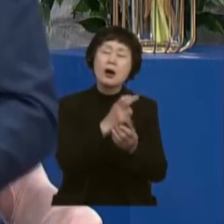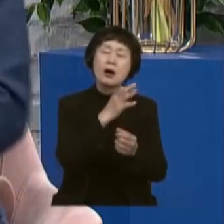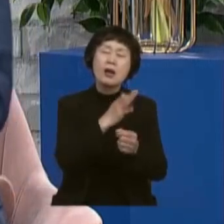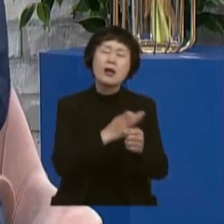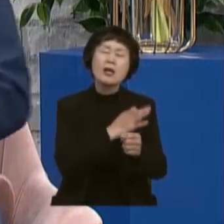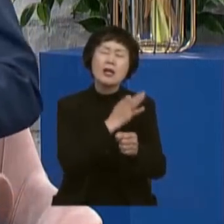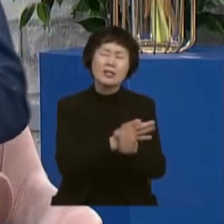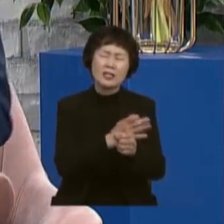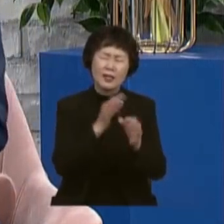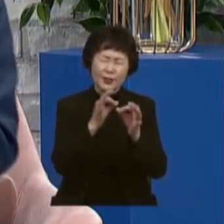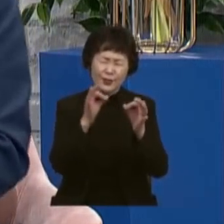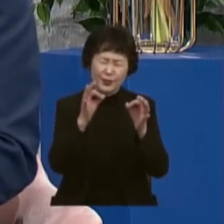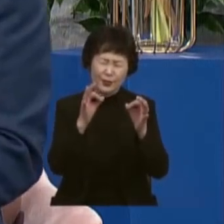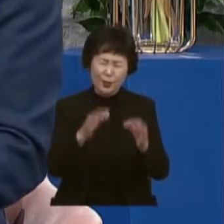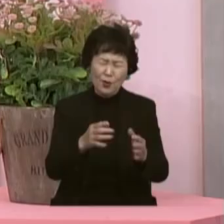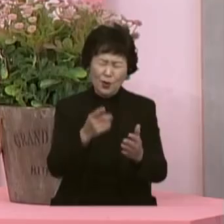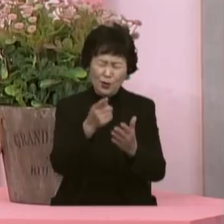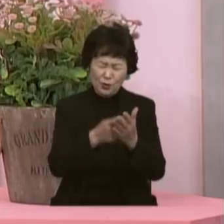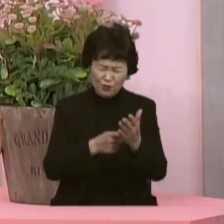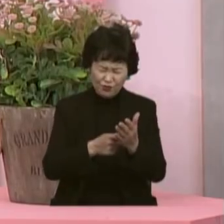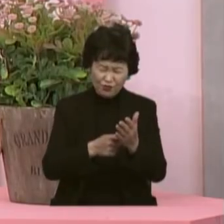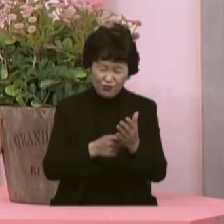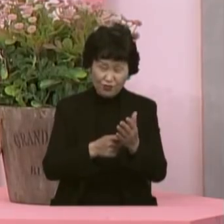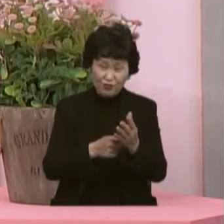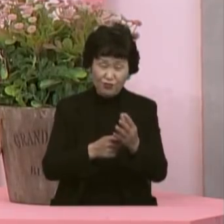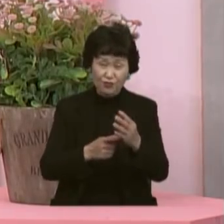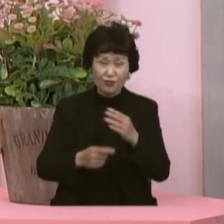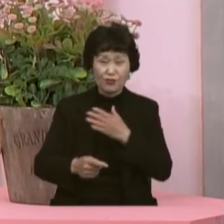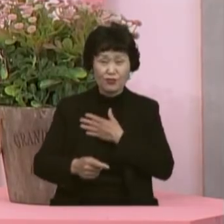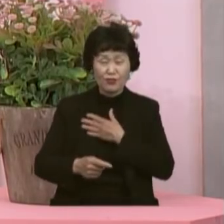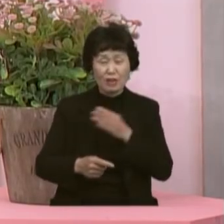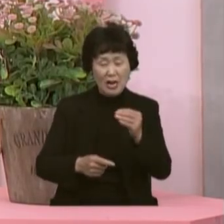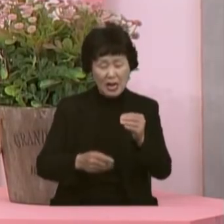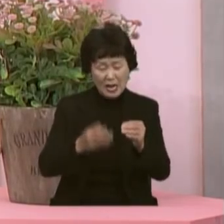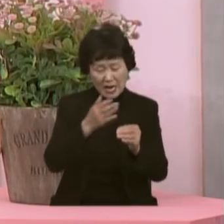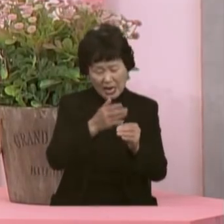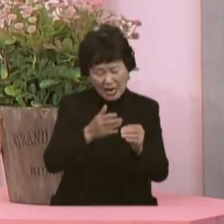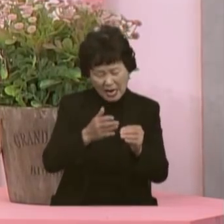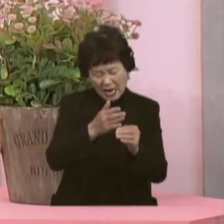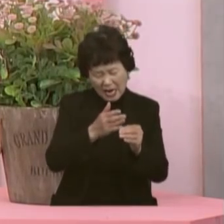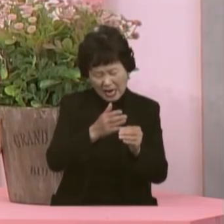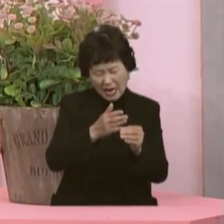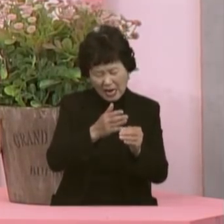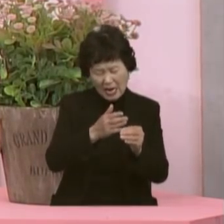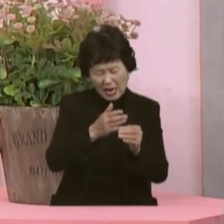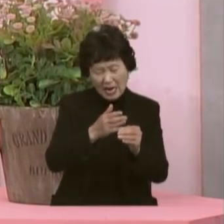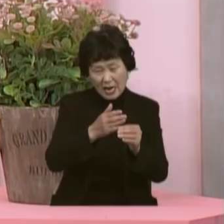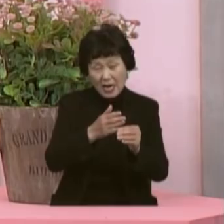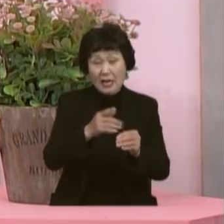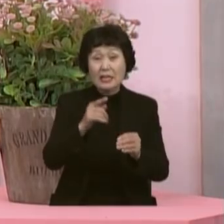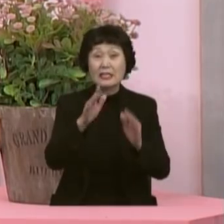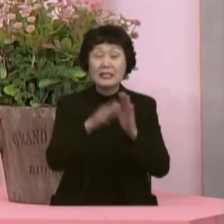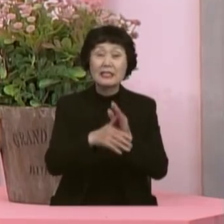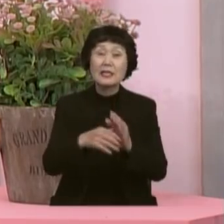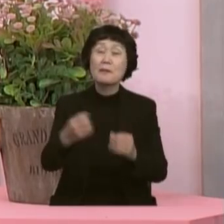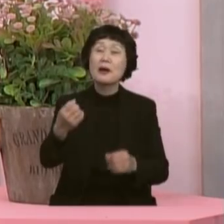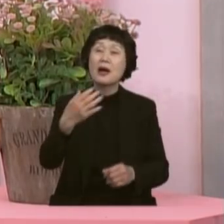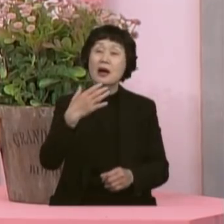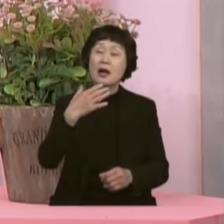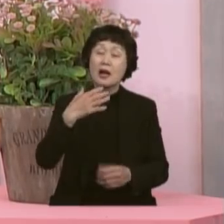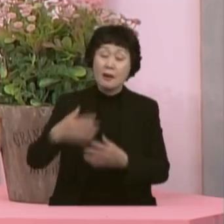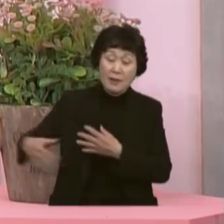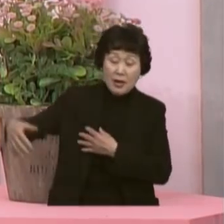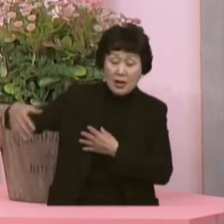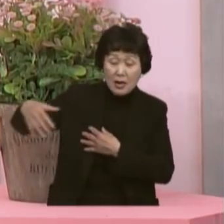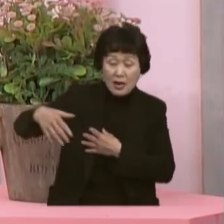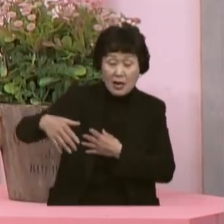공항에서. 그러면서 그 나중에 공항, 얘기해요? 공항에서 또 그 얘기하면서 딱 목에다 손 얹고 내가 왜